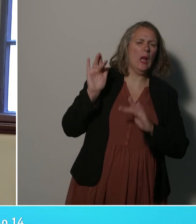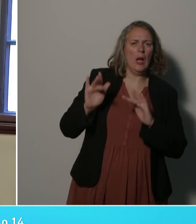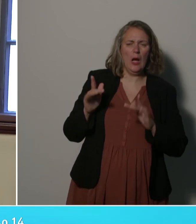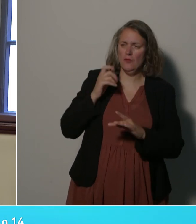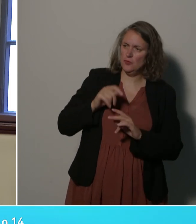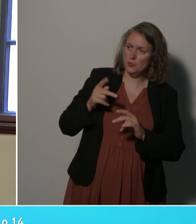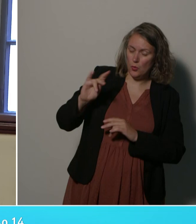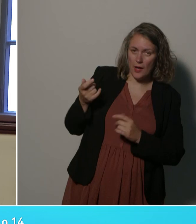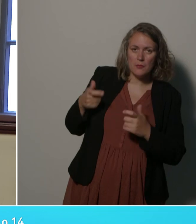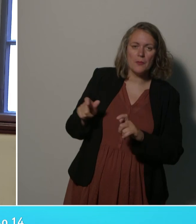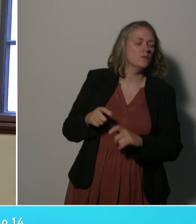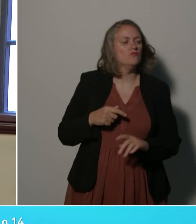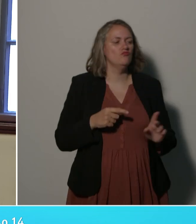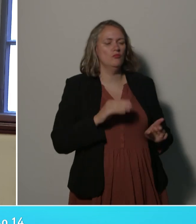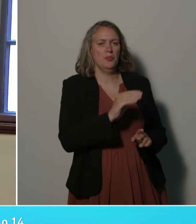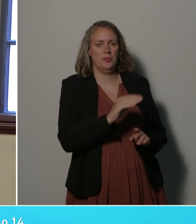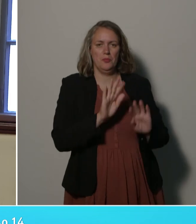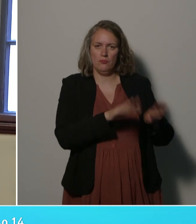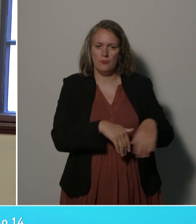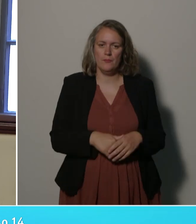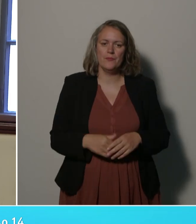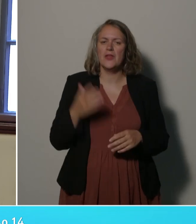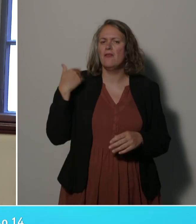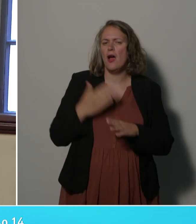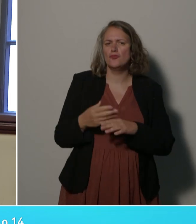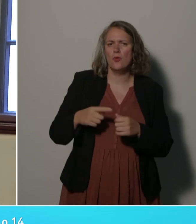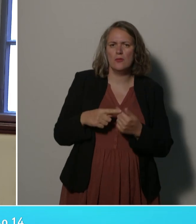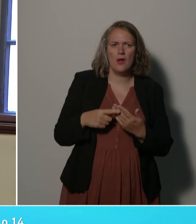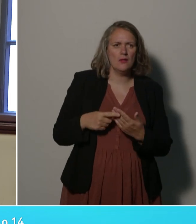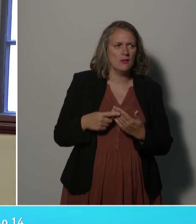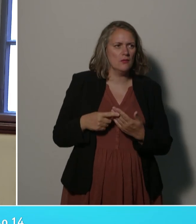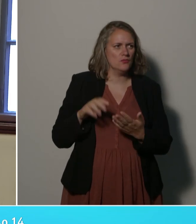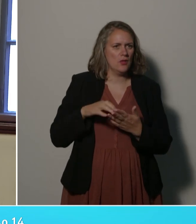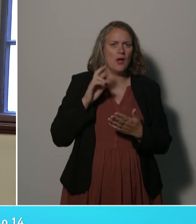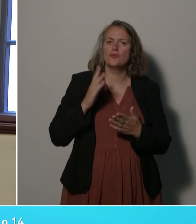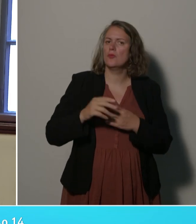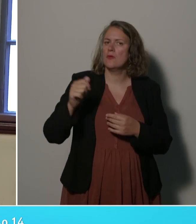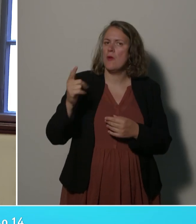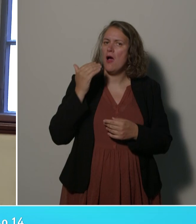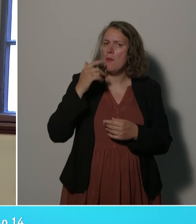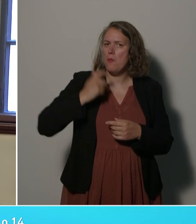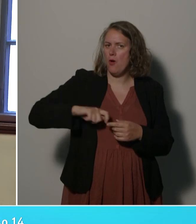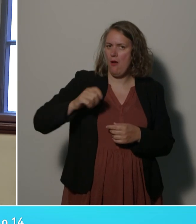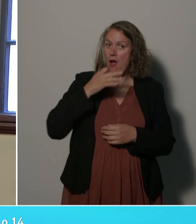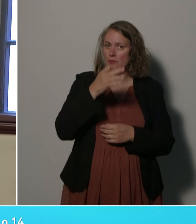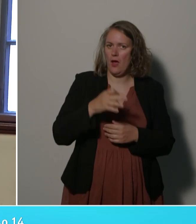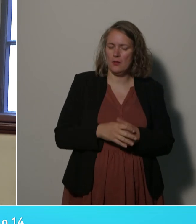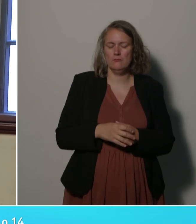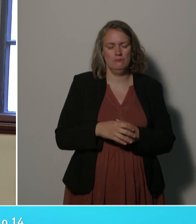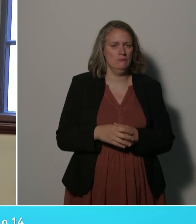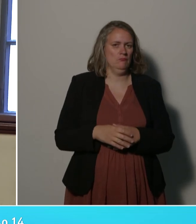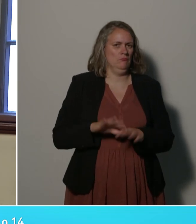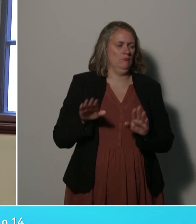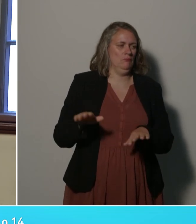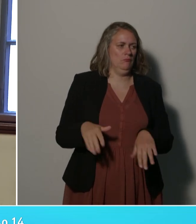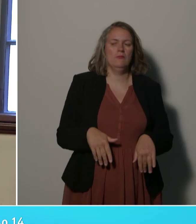verhindern. Da hatten wir auch hier schon die eine andere Stadtrats- oder Bürgeranfrage gehabt. Ich höre auf diejenigen, die sagen, ich möchte das